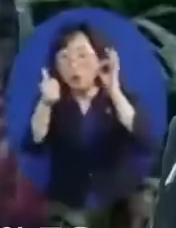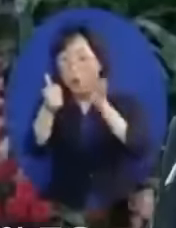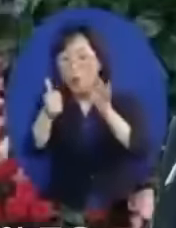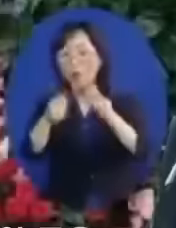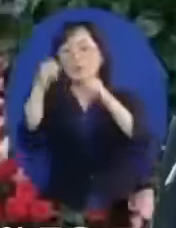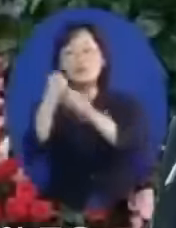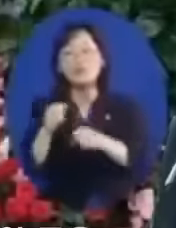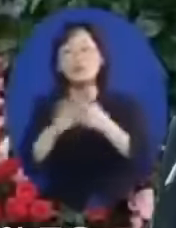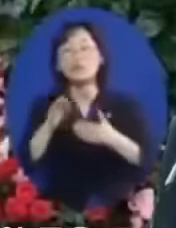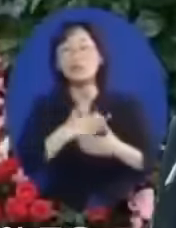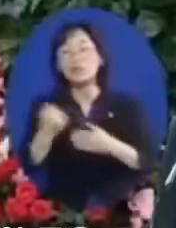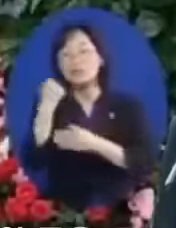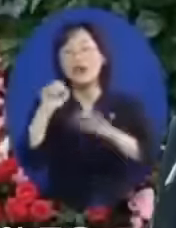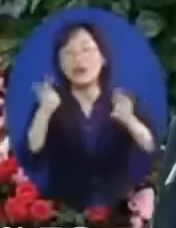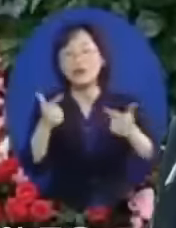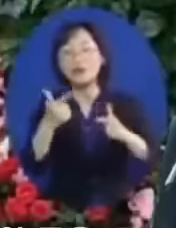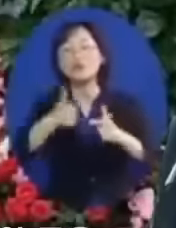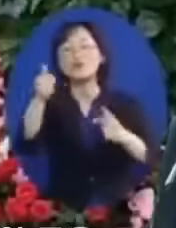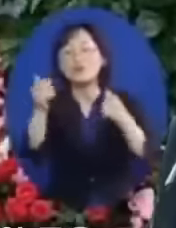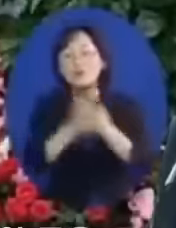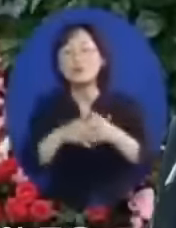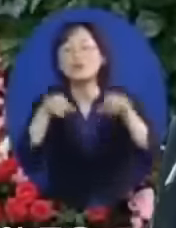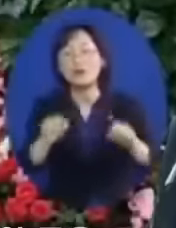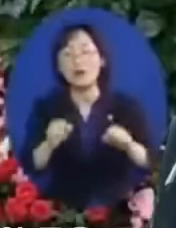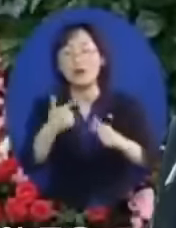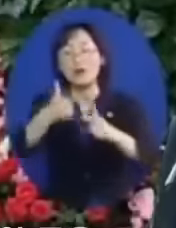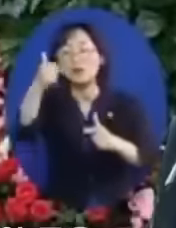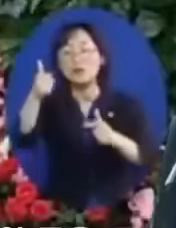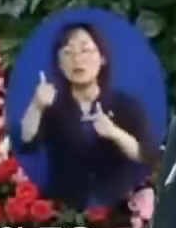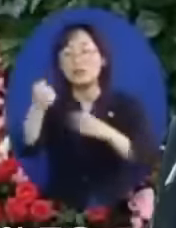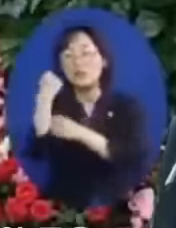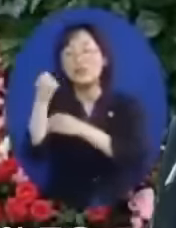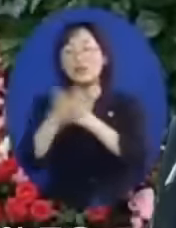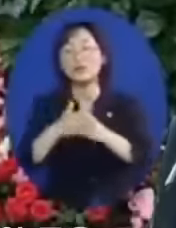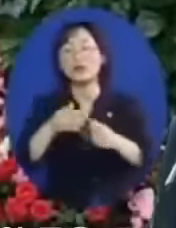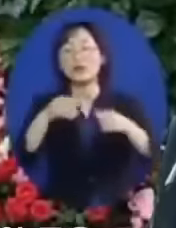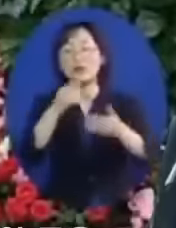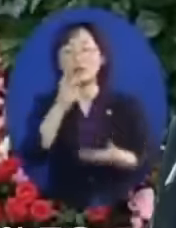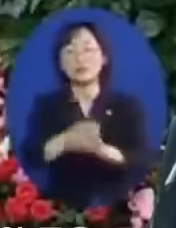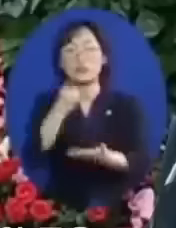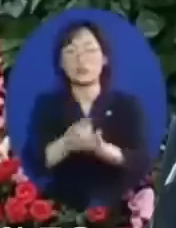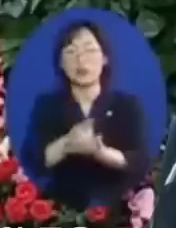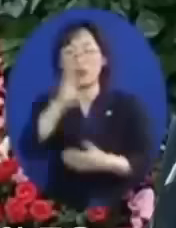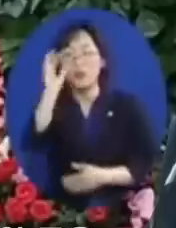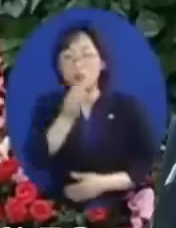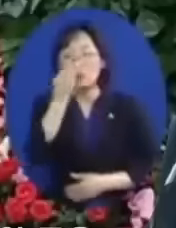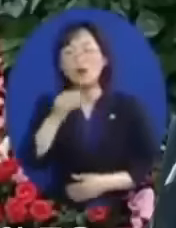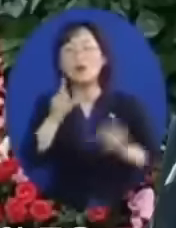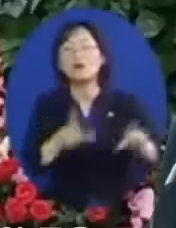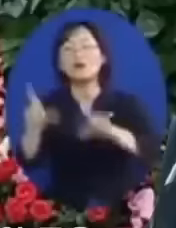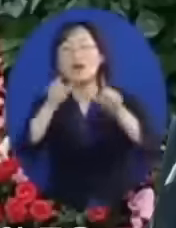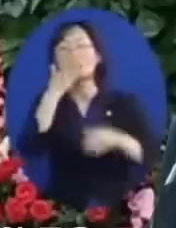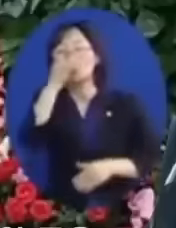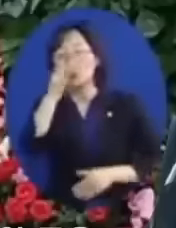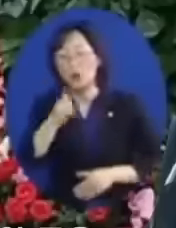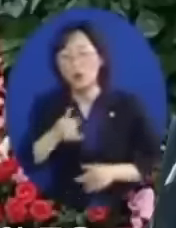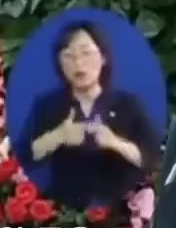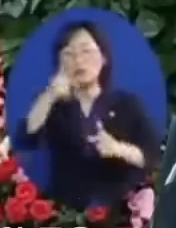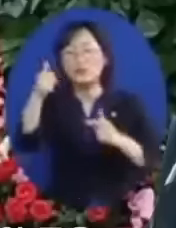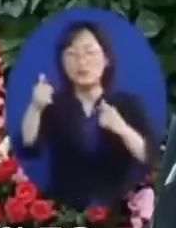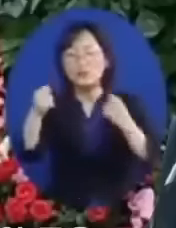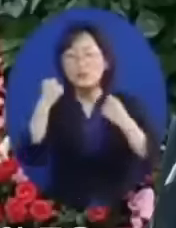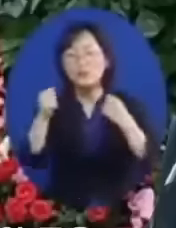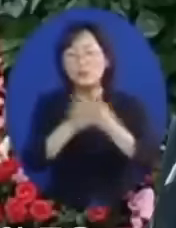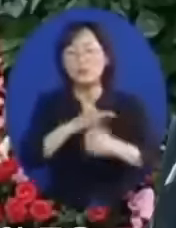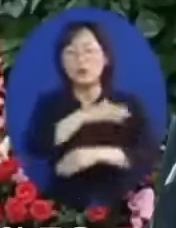힘으로 살지 않고 예수 힘으로 산다. 예수 힘으로 의롭게 살고 예수 힘으로 거룩하게 살고 예수 힘으로 건강하게